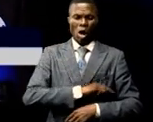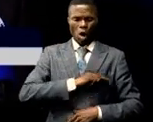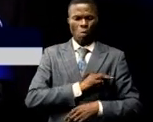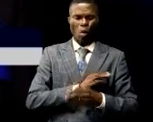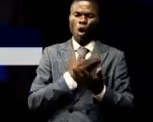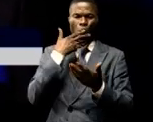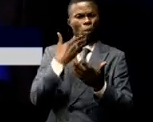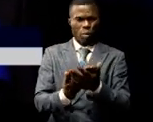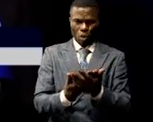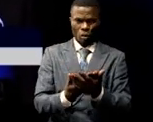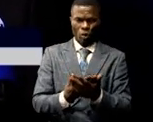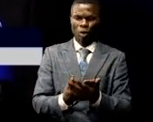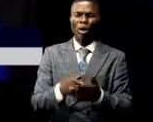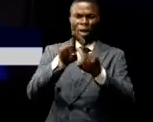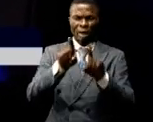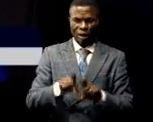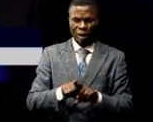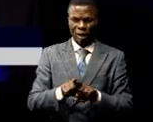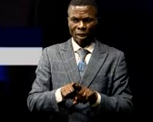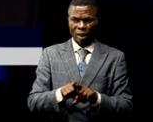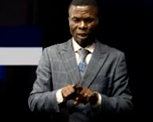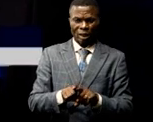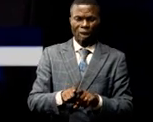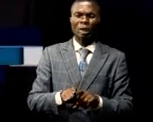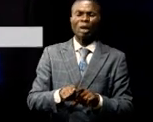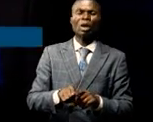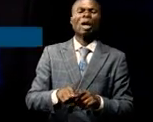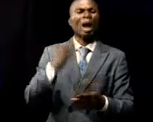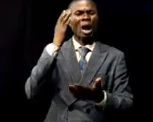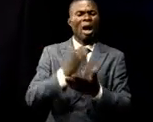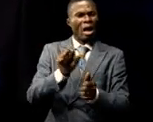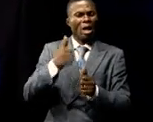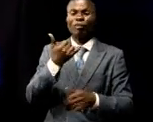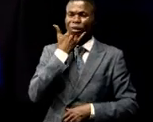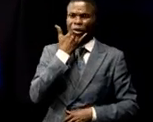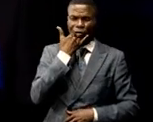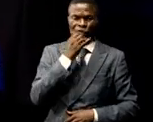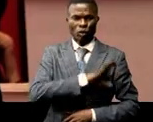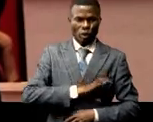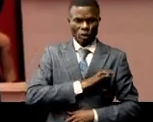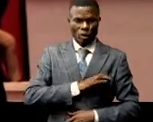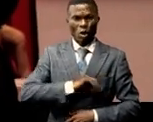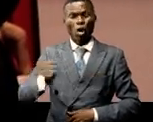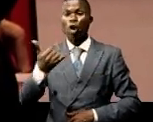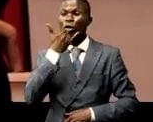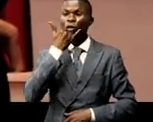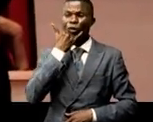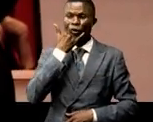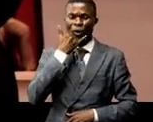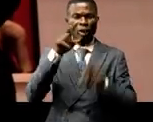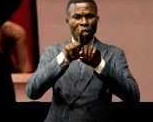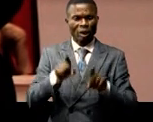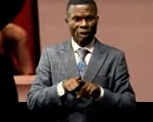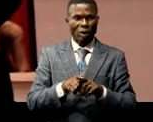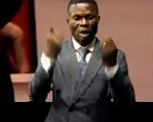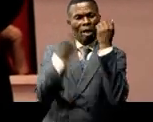exemplaire. Il faut effectivement qu'on soit le plus irréprochable possible. Et pour ce faire, certaines infractions ne peuvent pas être punis de la